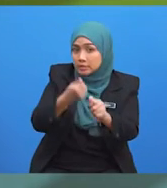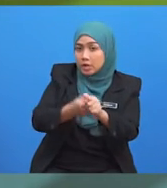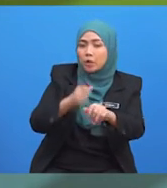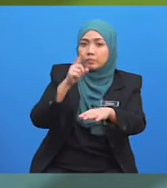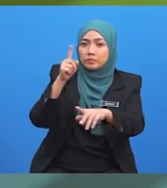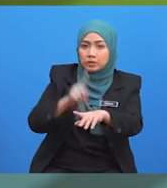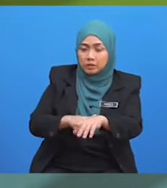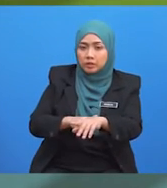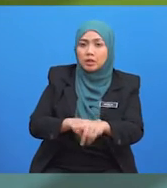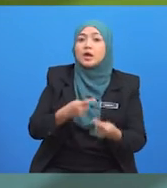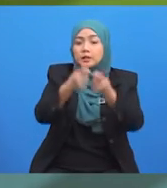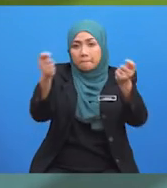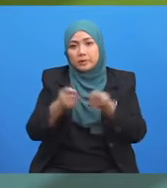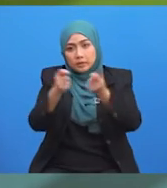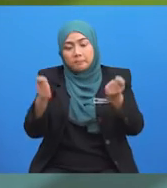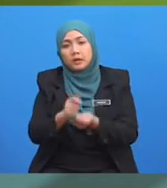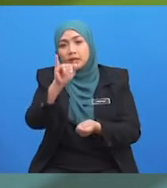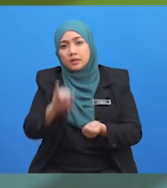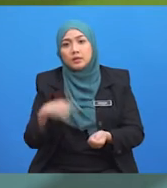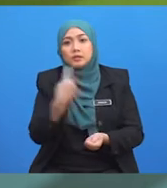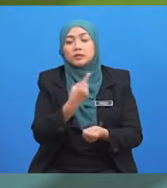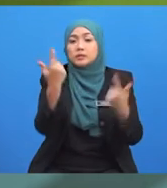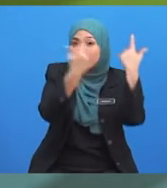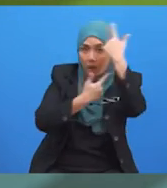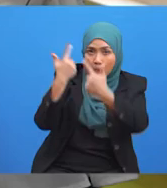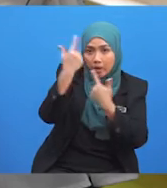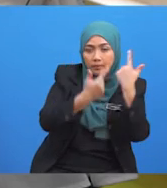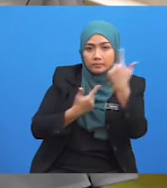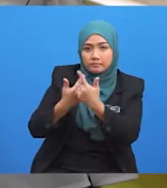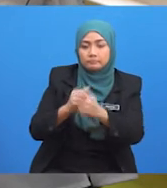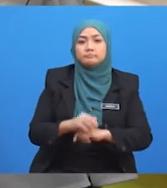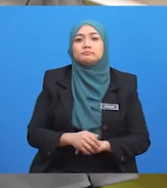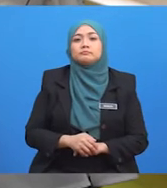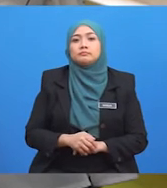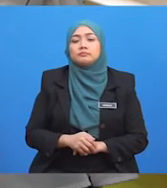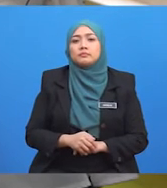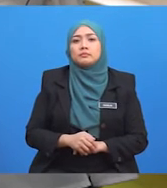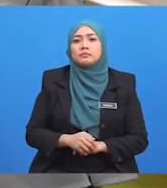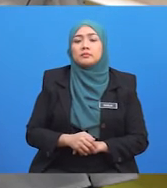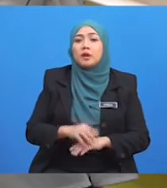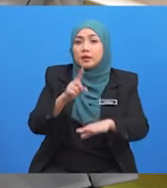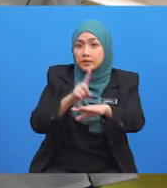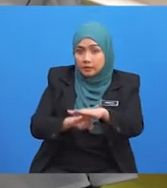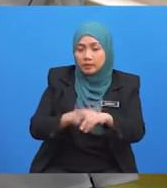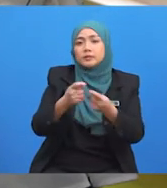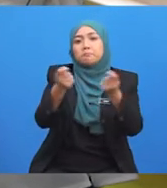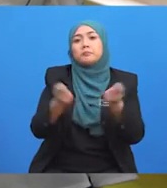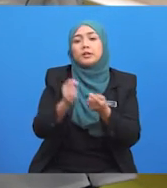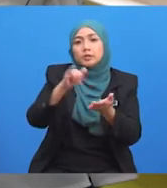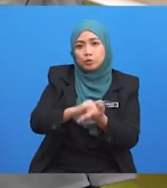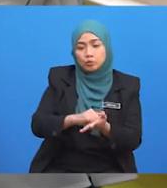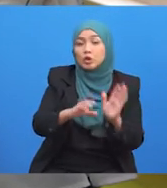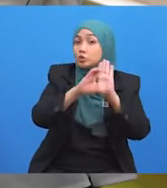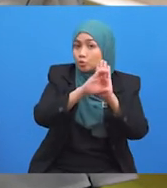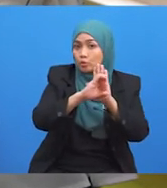biasanya ada beberapa peraturan yang patut kita ikut sepanjang berada di kawasan tersebut.